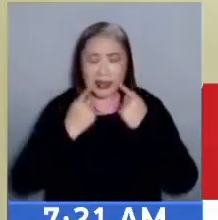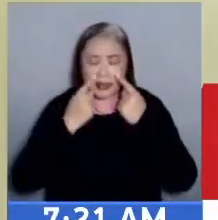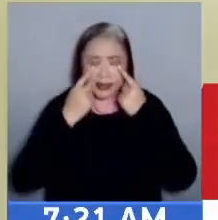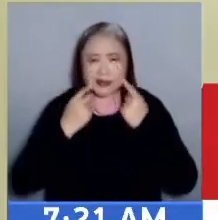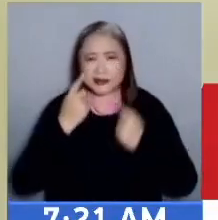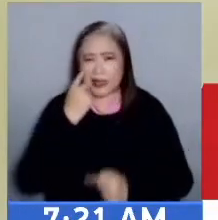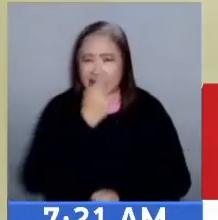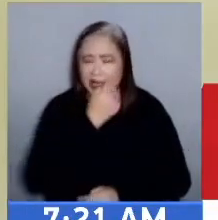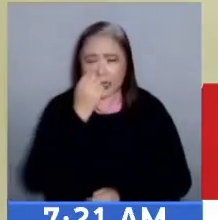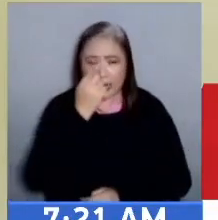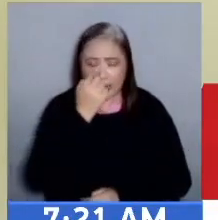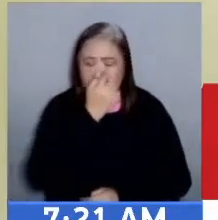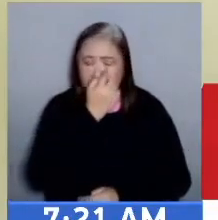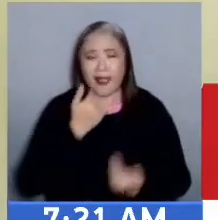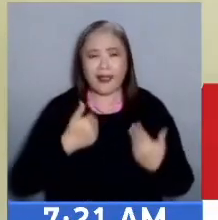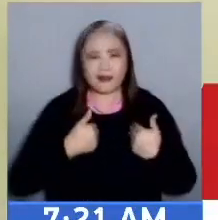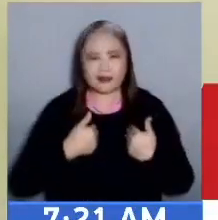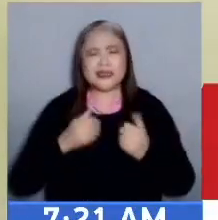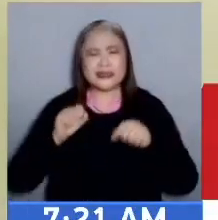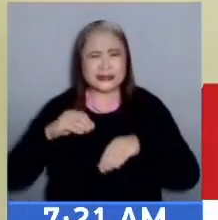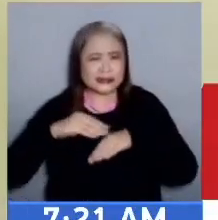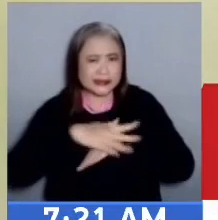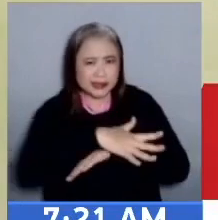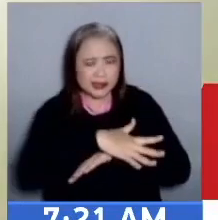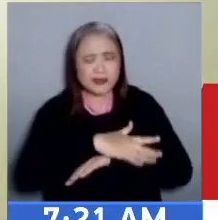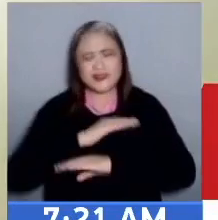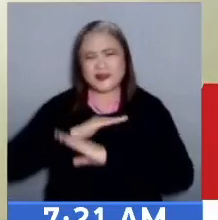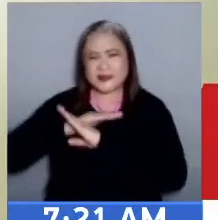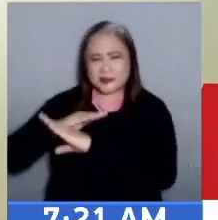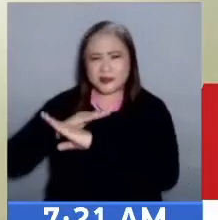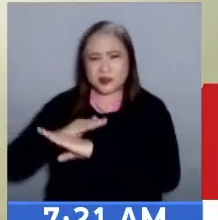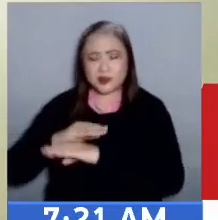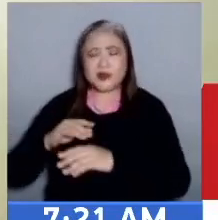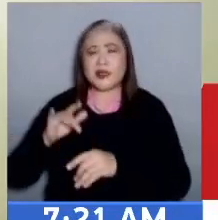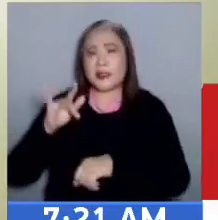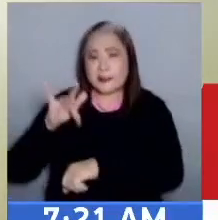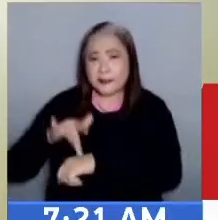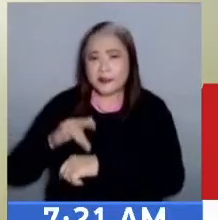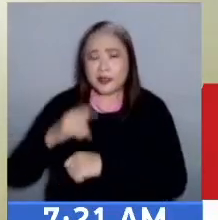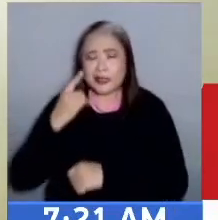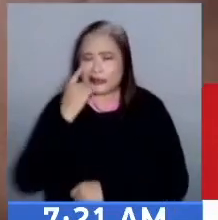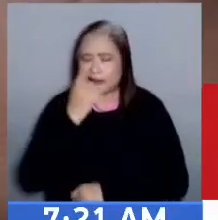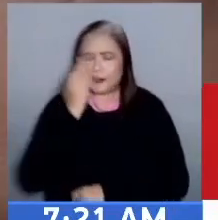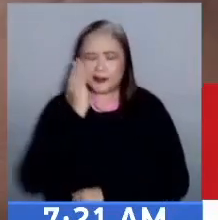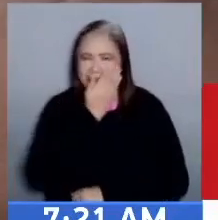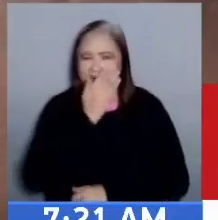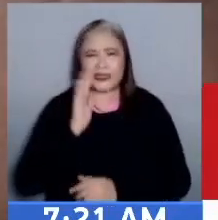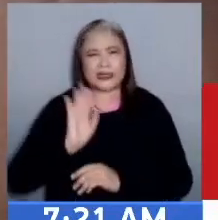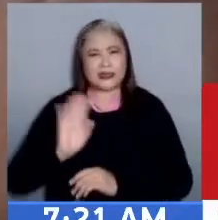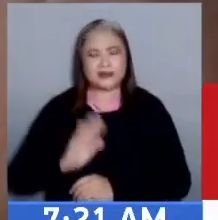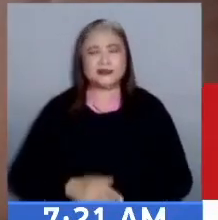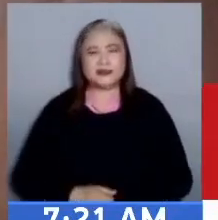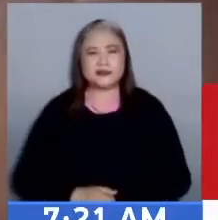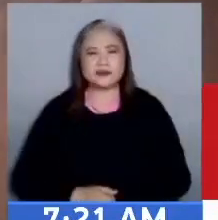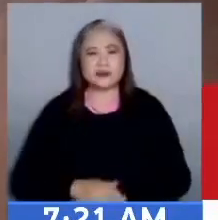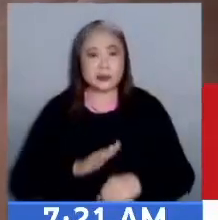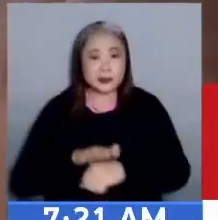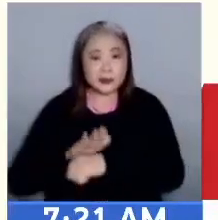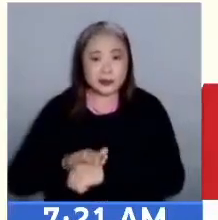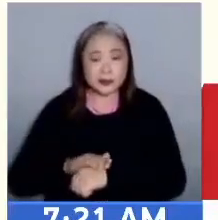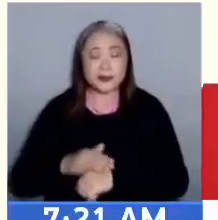itong nakakahawa kaya dapat iwasan ang paghawak sa apektadong mata. Paalala po ng health authorities, kumonsulta sa doktor